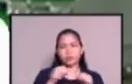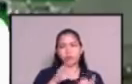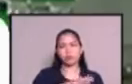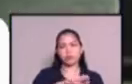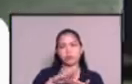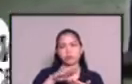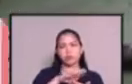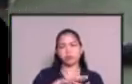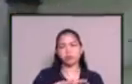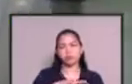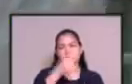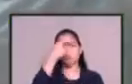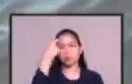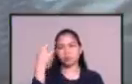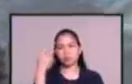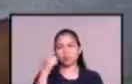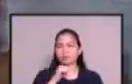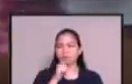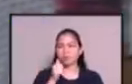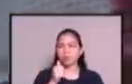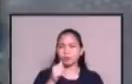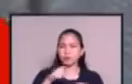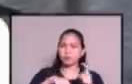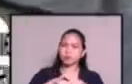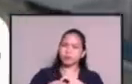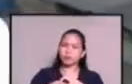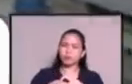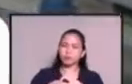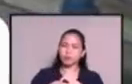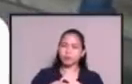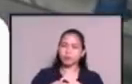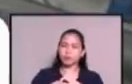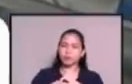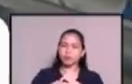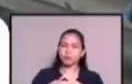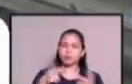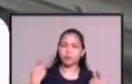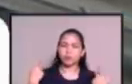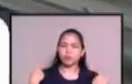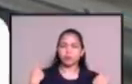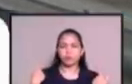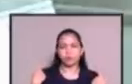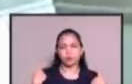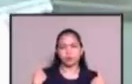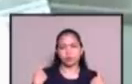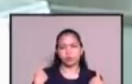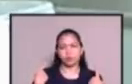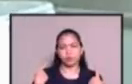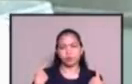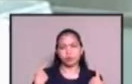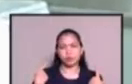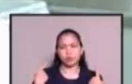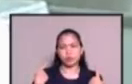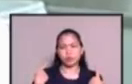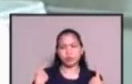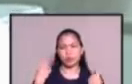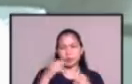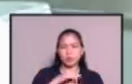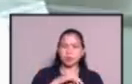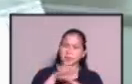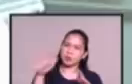kalinisan. Kasi ayaw naman namin dumating yung panahon na baka magkaroon ng infection,